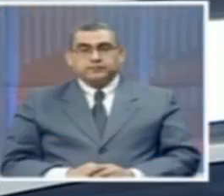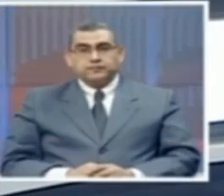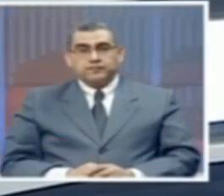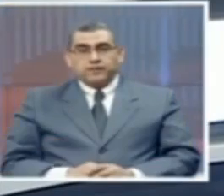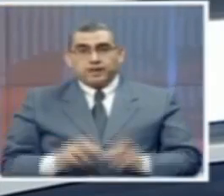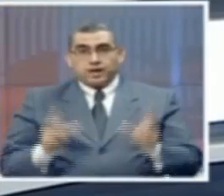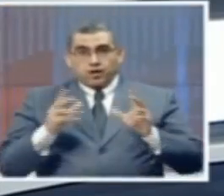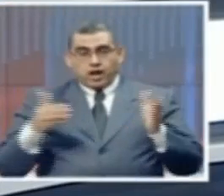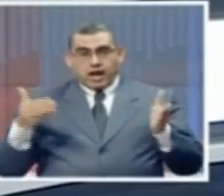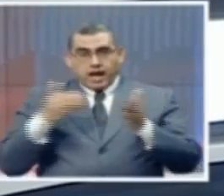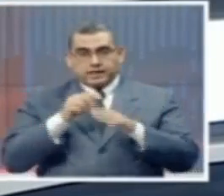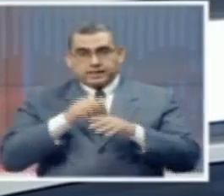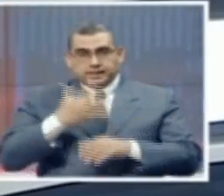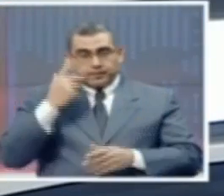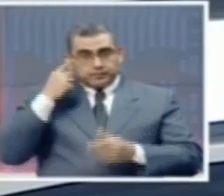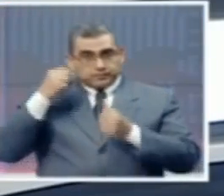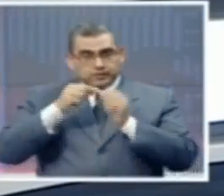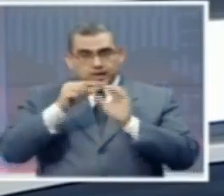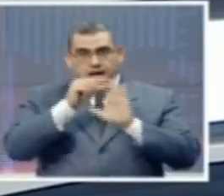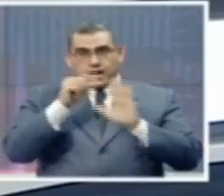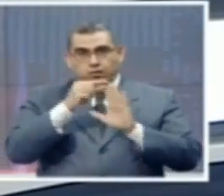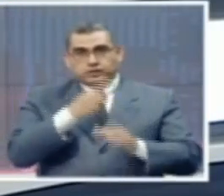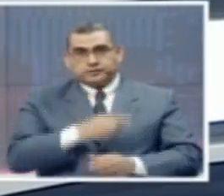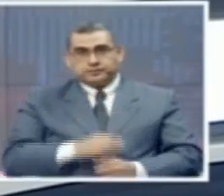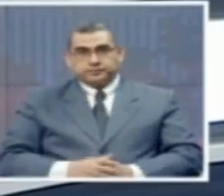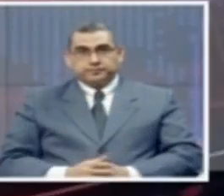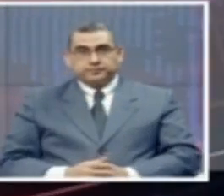مشاهدينا نهاية الخامسة وهذه العناوين.